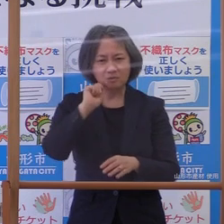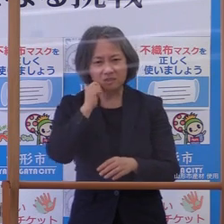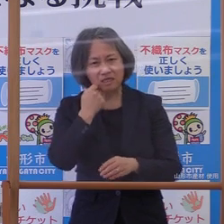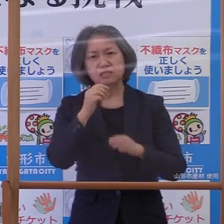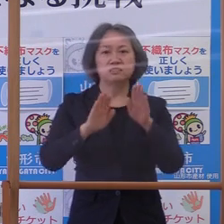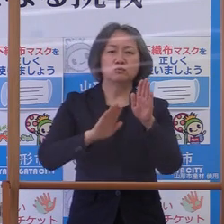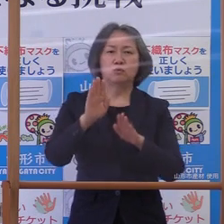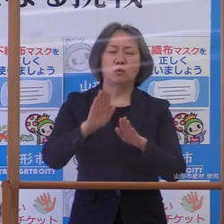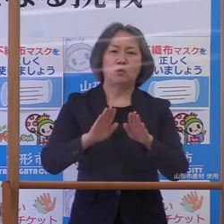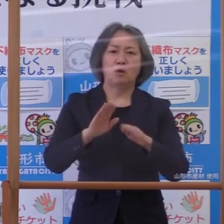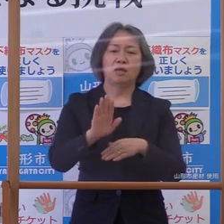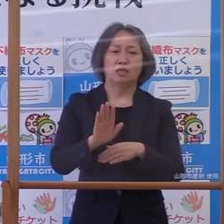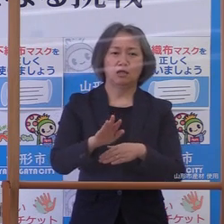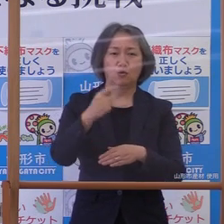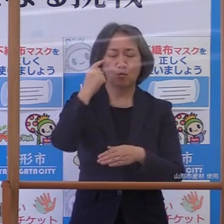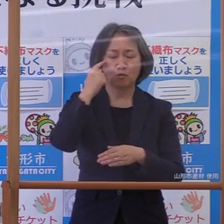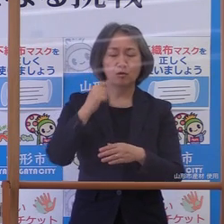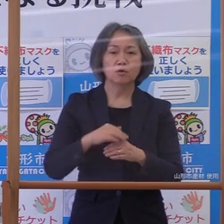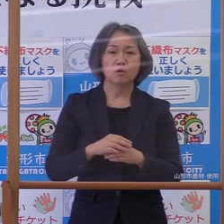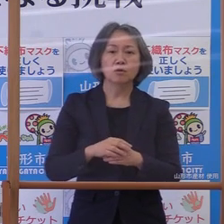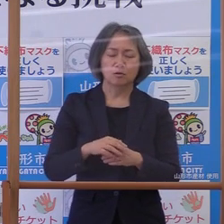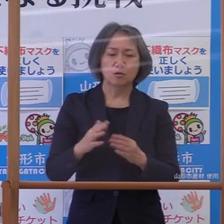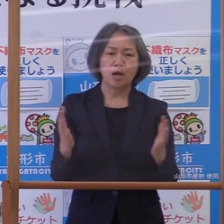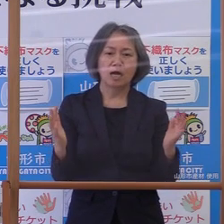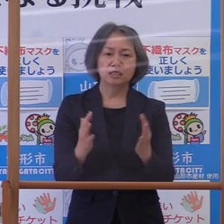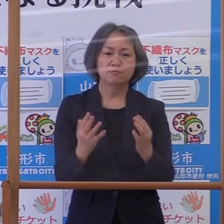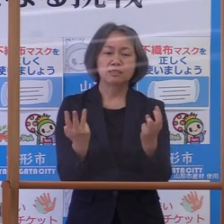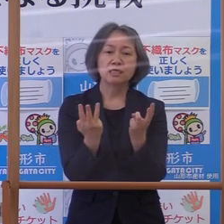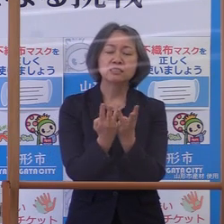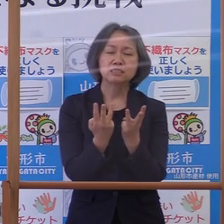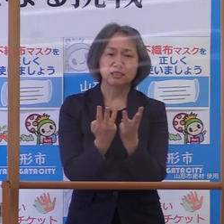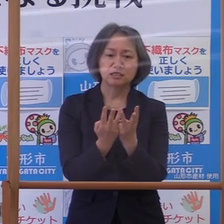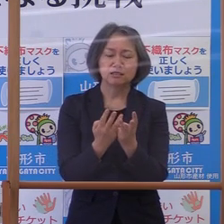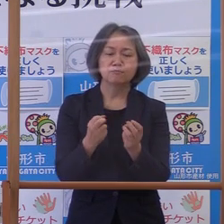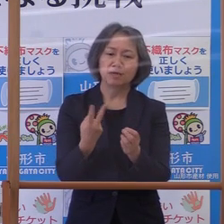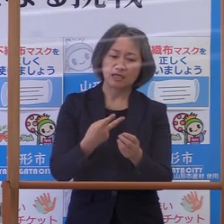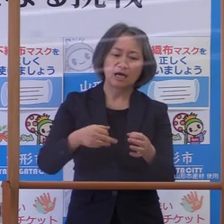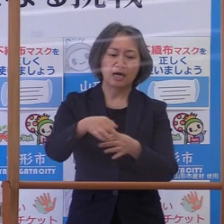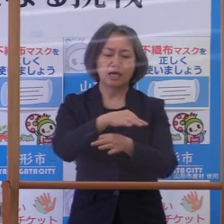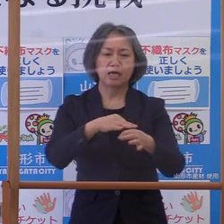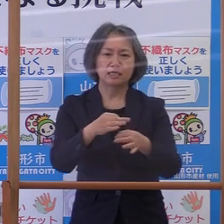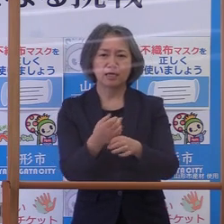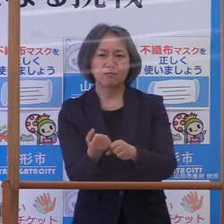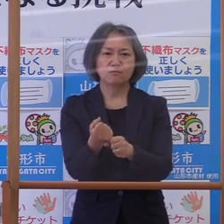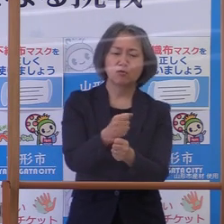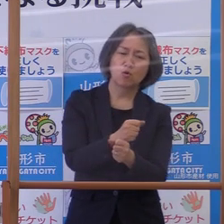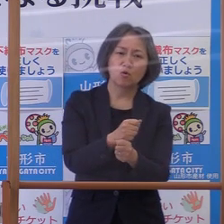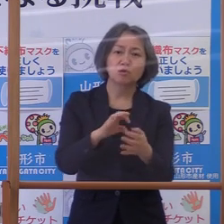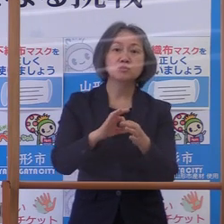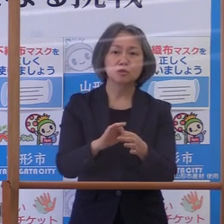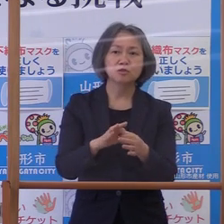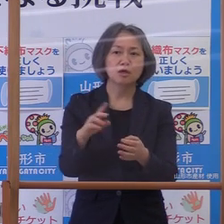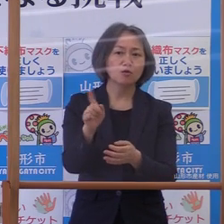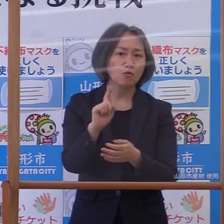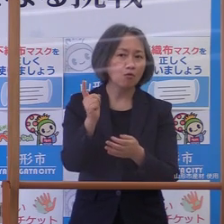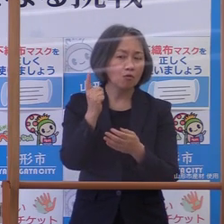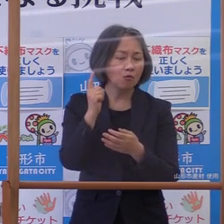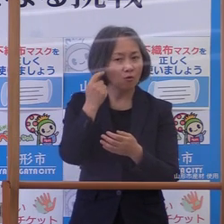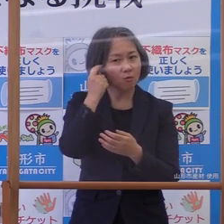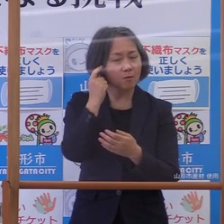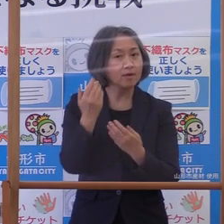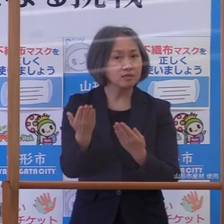催となった中で、この人数、まあ、その経済を回すというところも含めてについては、どのような人数だ